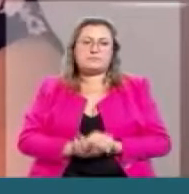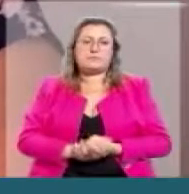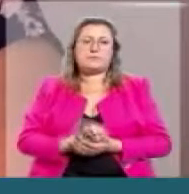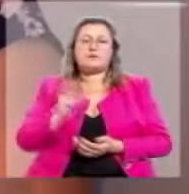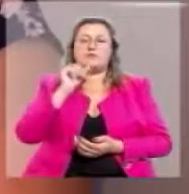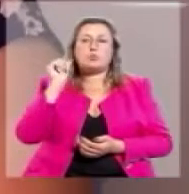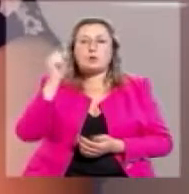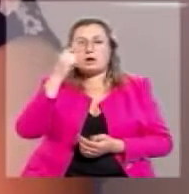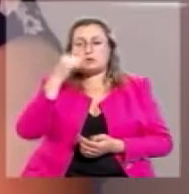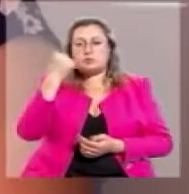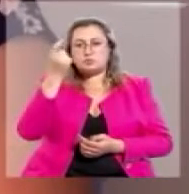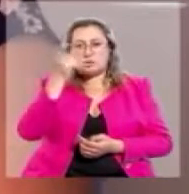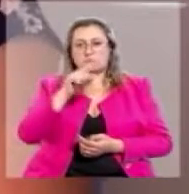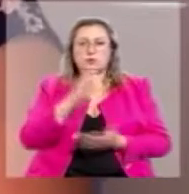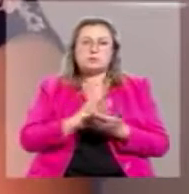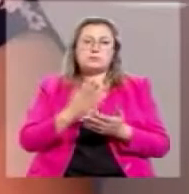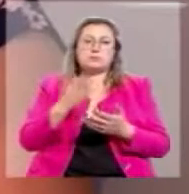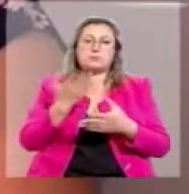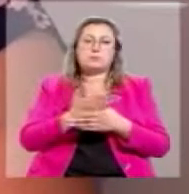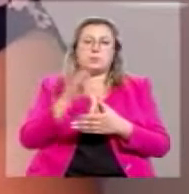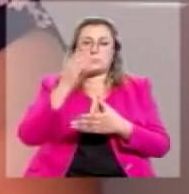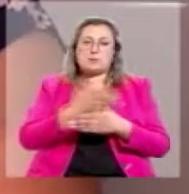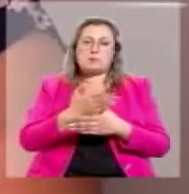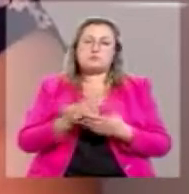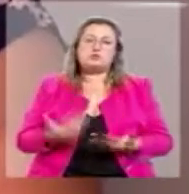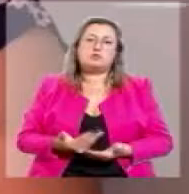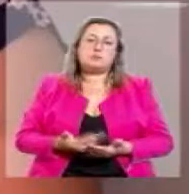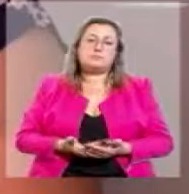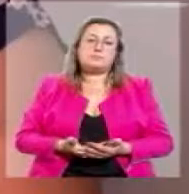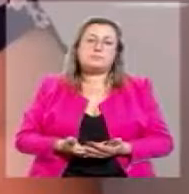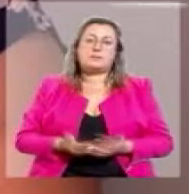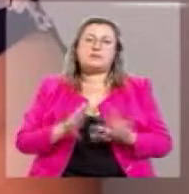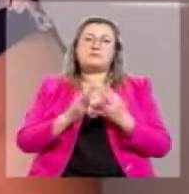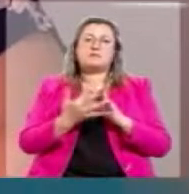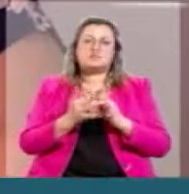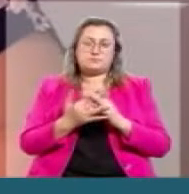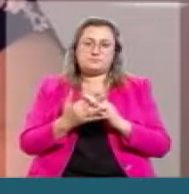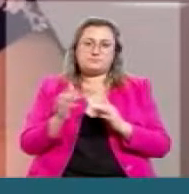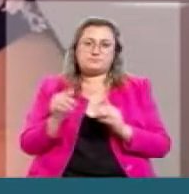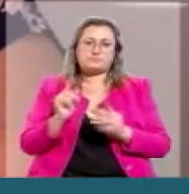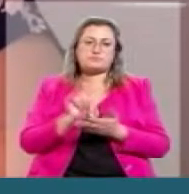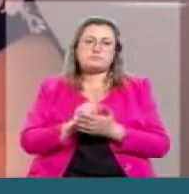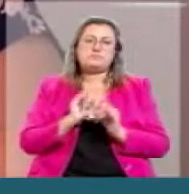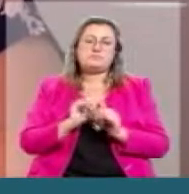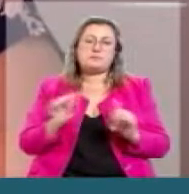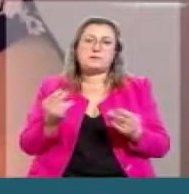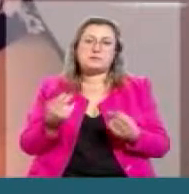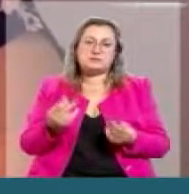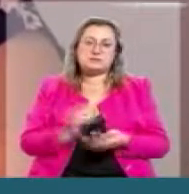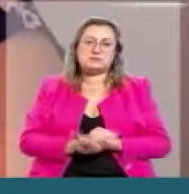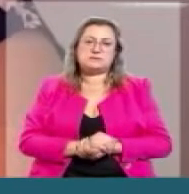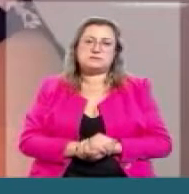году узнала, что государство помогает жителям сельским, чтобы развивать свой